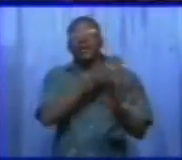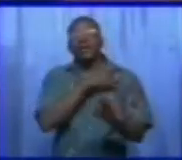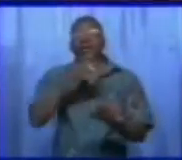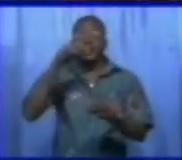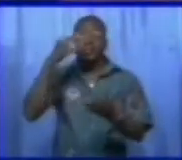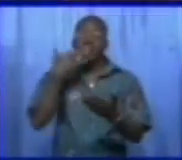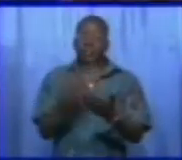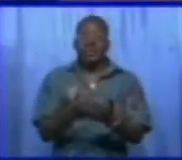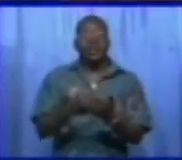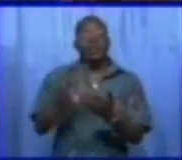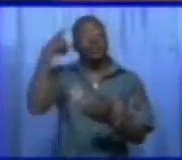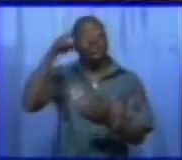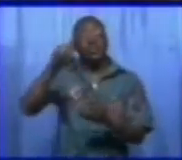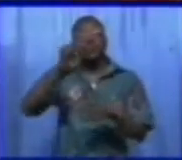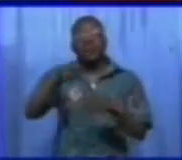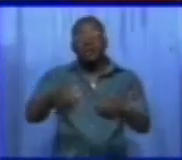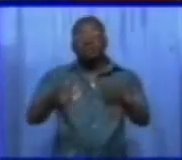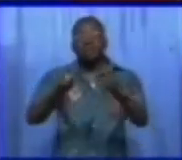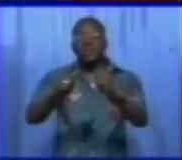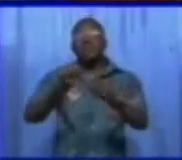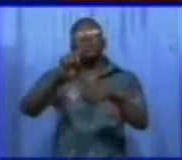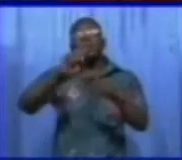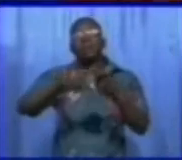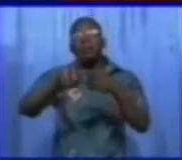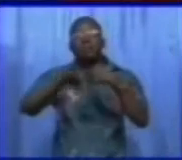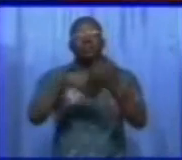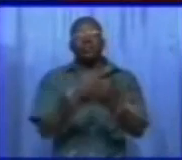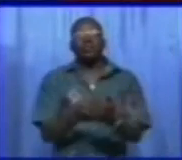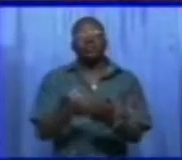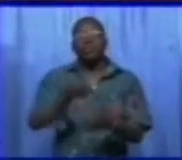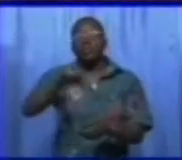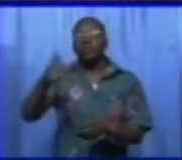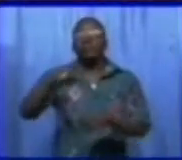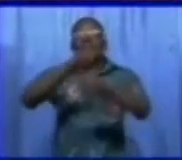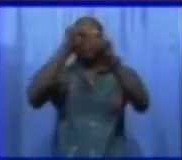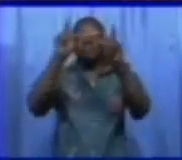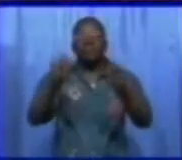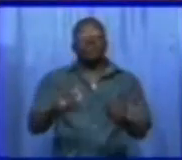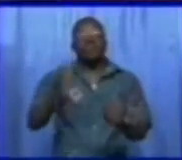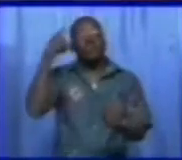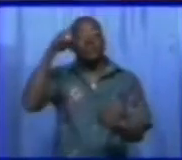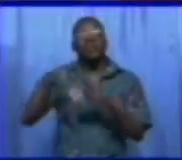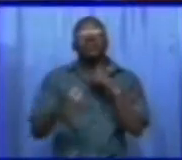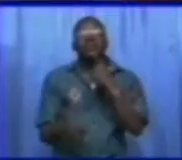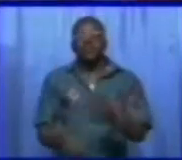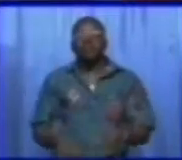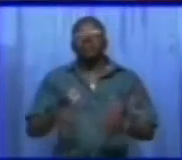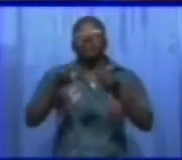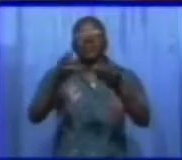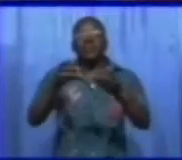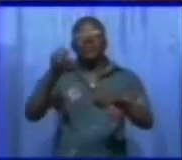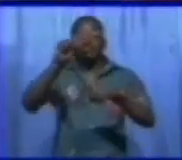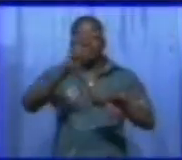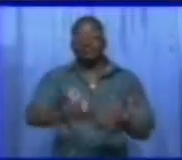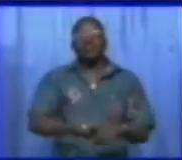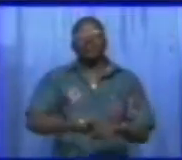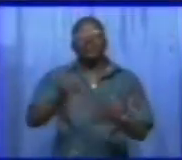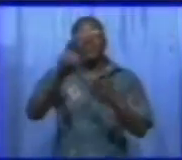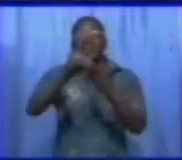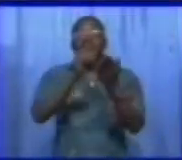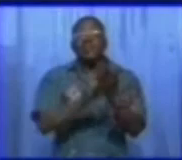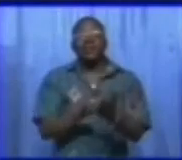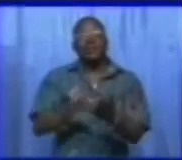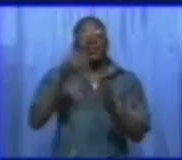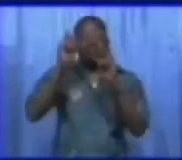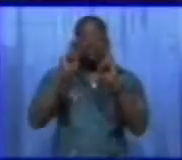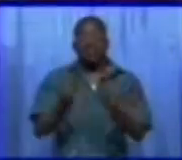compétente, déconcentrée et accessible à tous. D'autres questions sur les indemnités de judicature versées aux juges du siège, les droits des